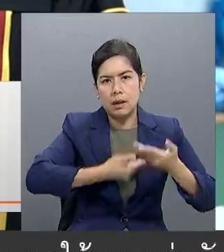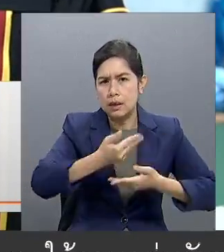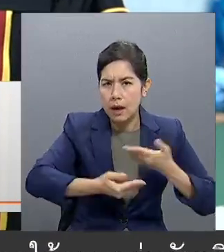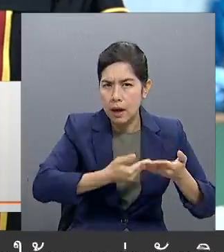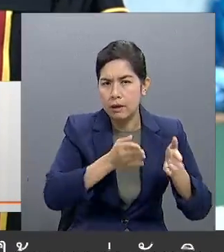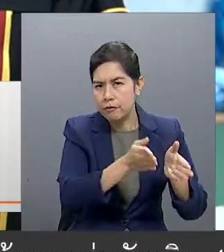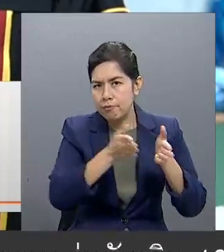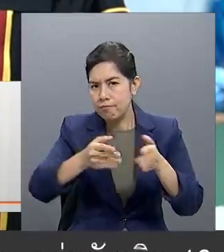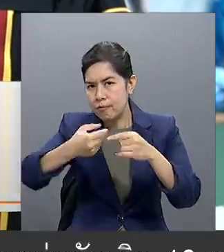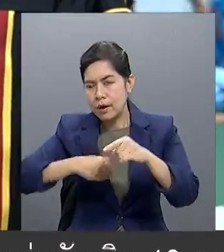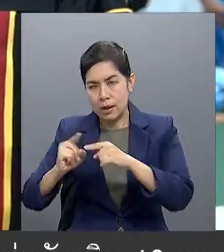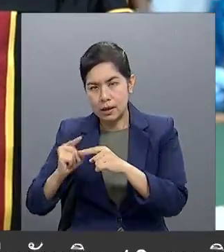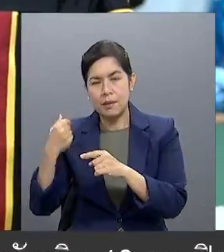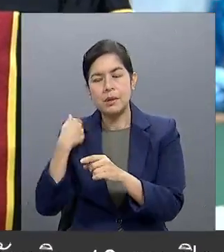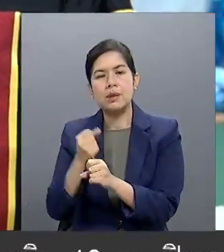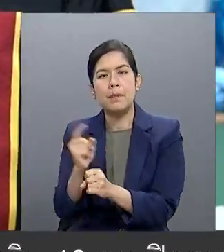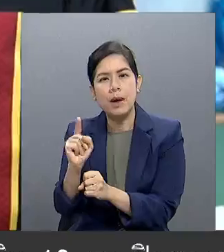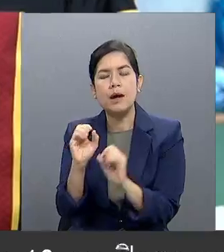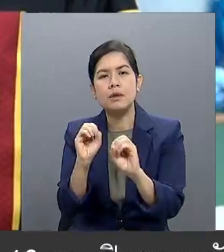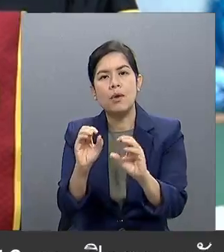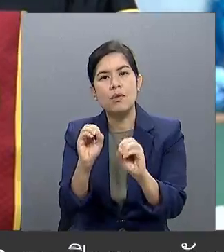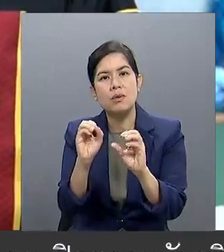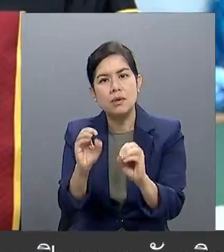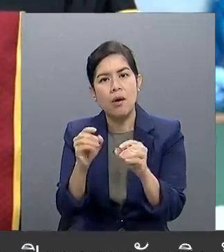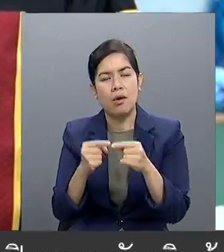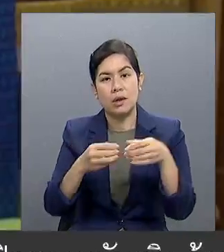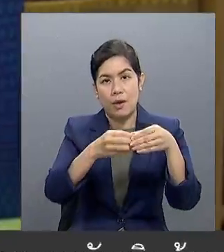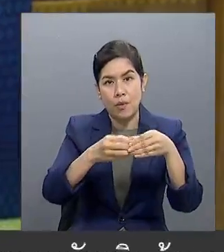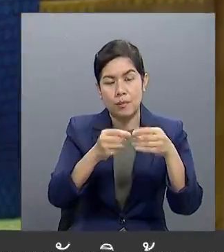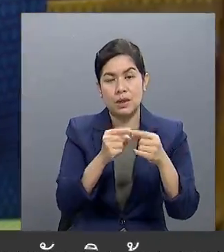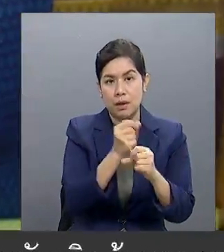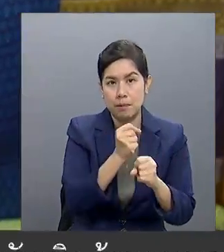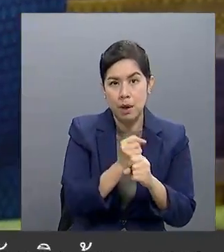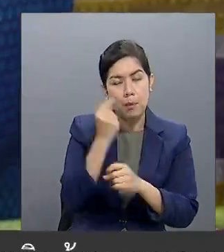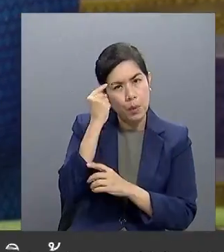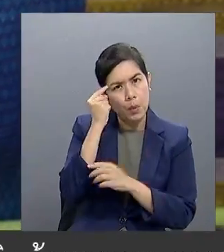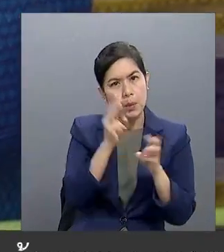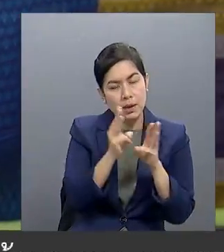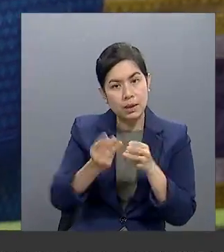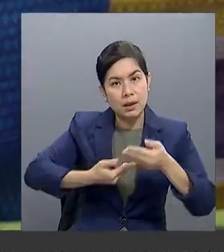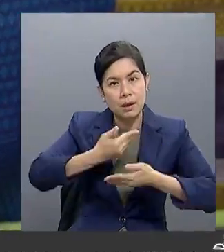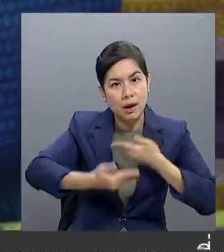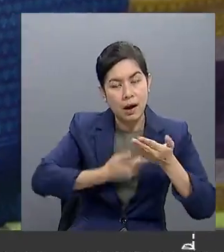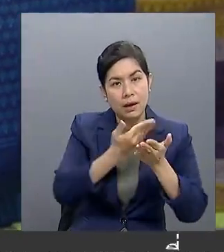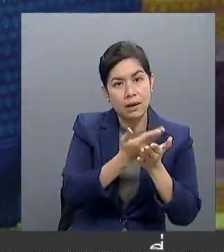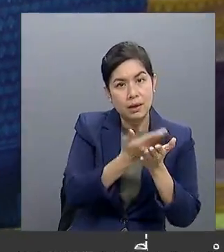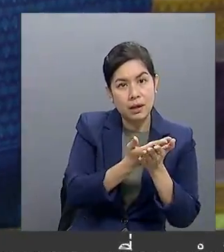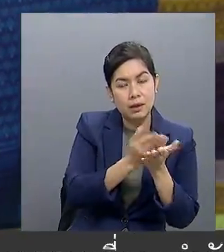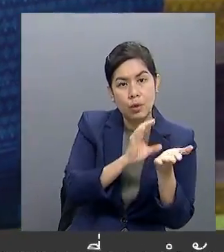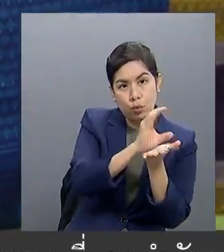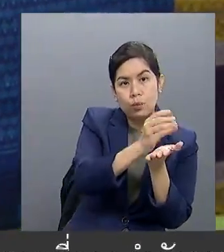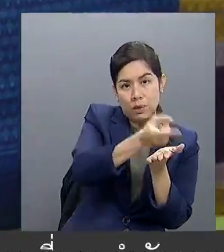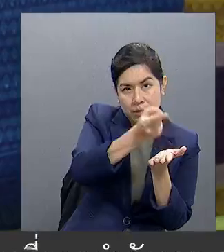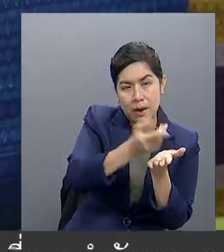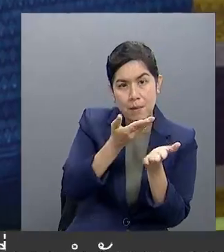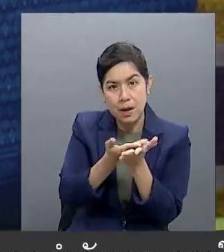ว่าสอนให้เขาทราบเกี่ยวกับต้นทุนกำไรที่แท้จริงให้คำนวณได้ค่ะหน่วยจัดการเชิงพื้นที่นะคะกับมหาวิทยาลัยก็